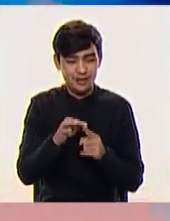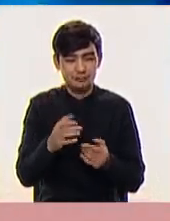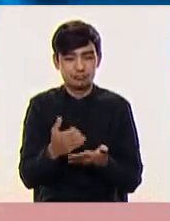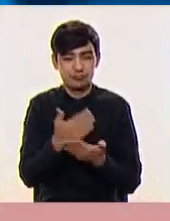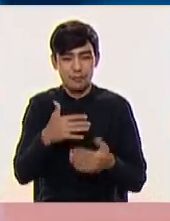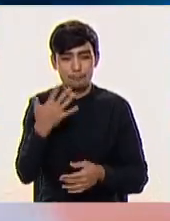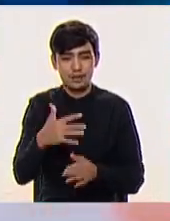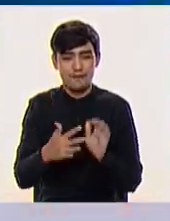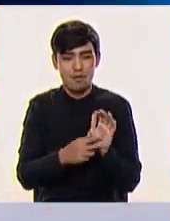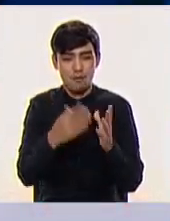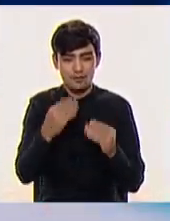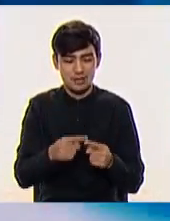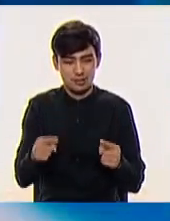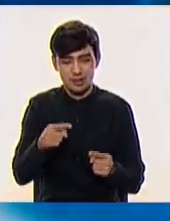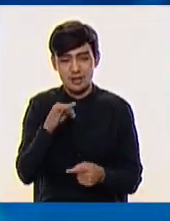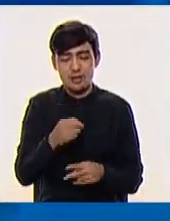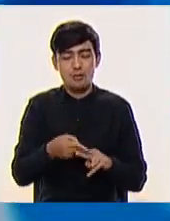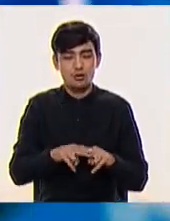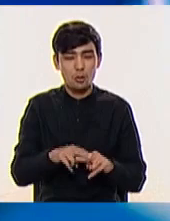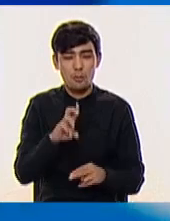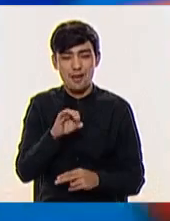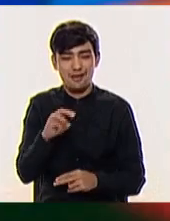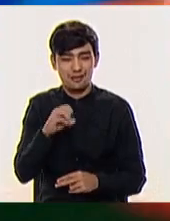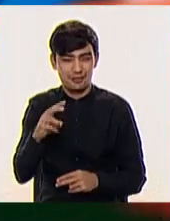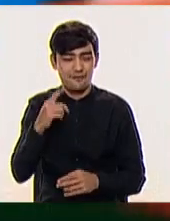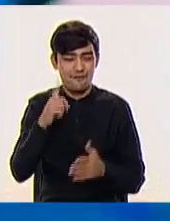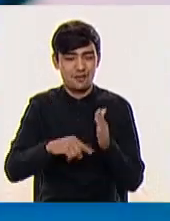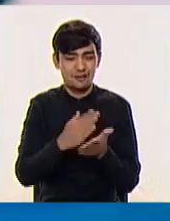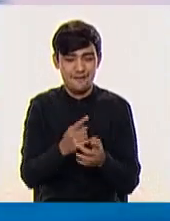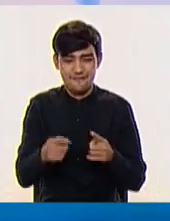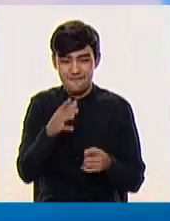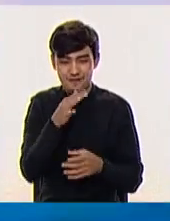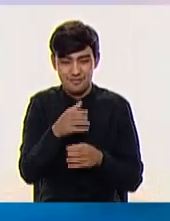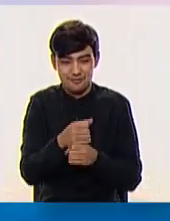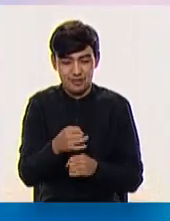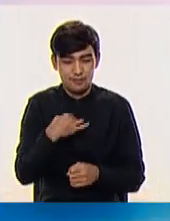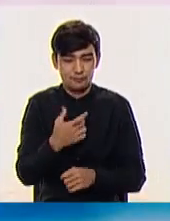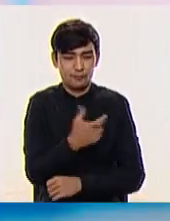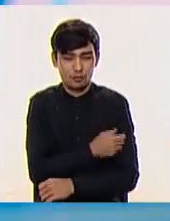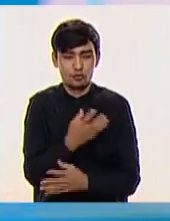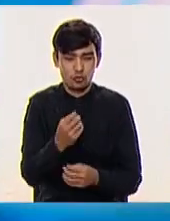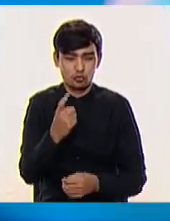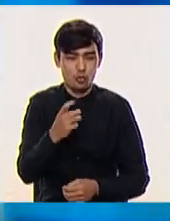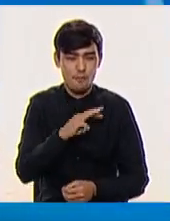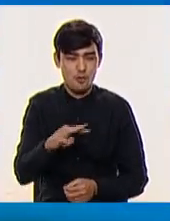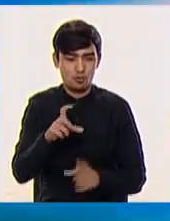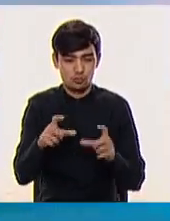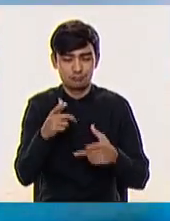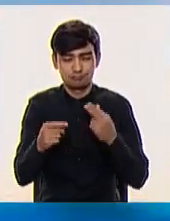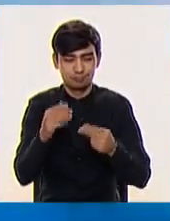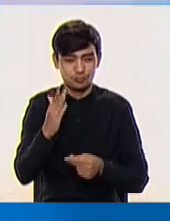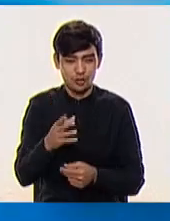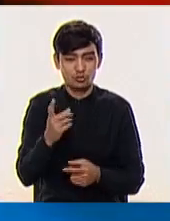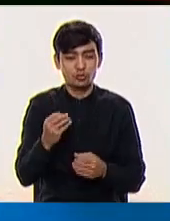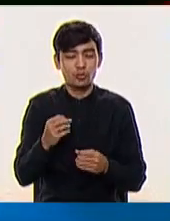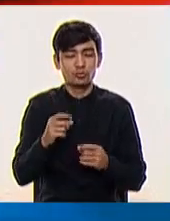на 58-й день. Поэтому теперь Байден уверен, что за оставшееся время вакцинация хватит еще 100 миллионов американцев. Что